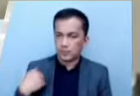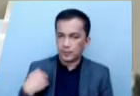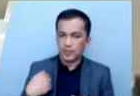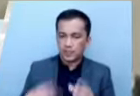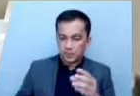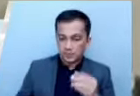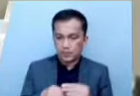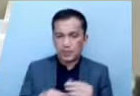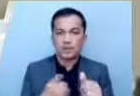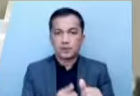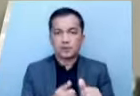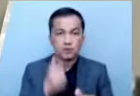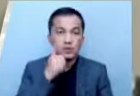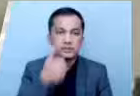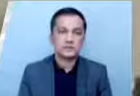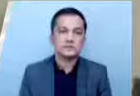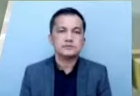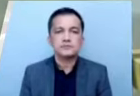ihahabol bukas.